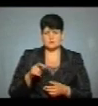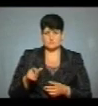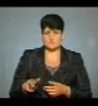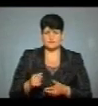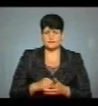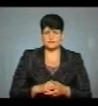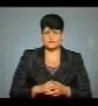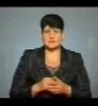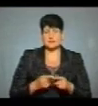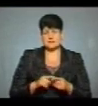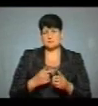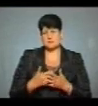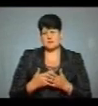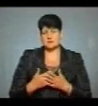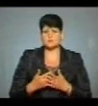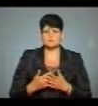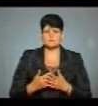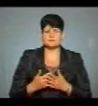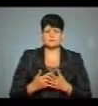тарифу. Це приблизно десь біля